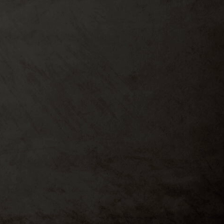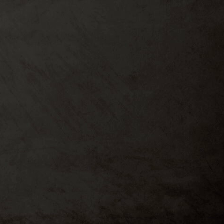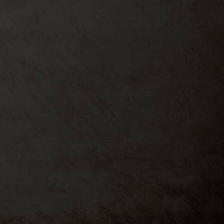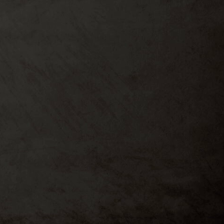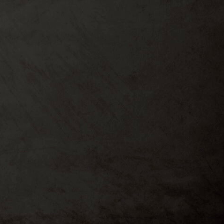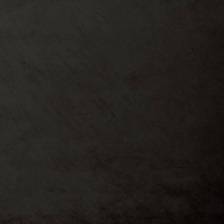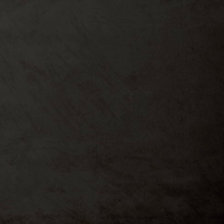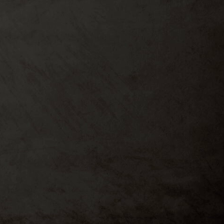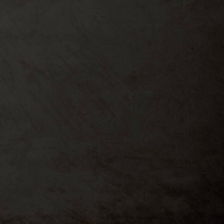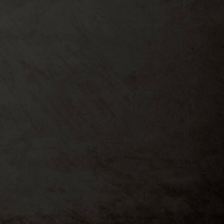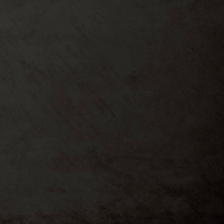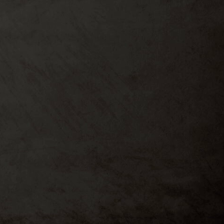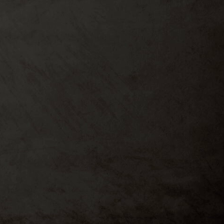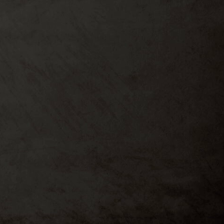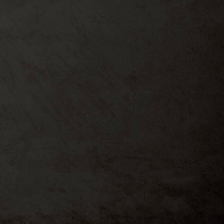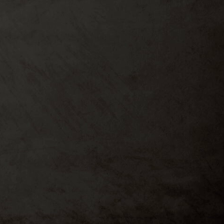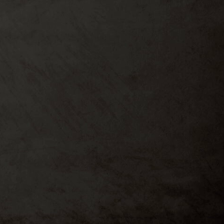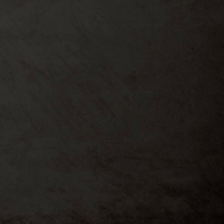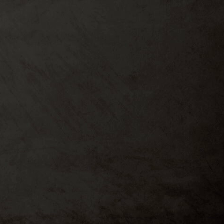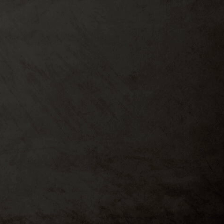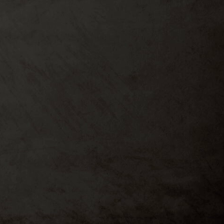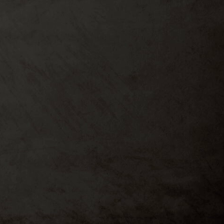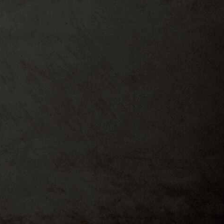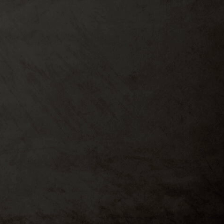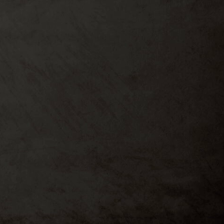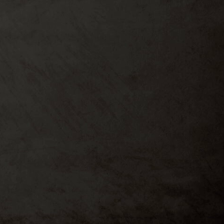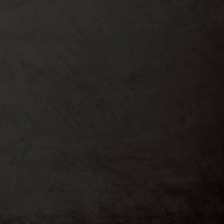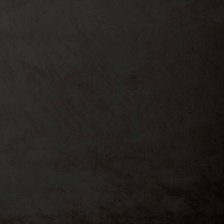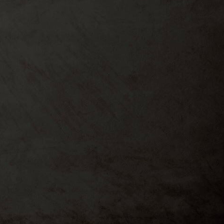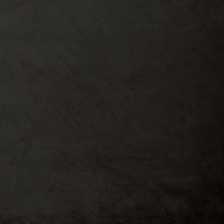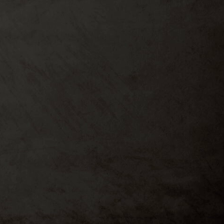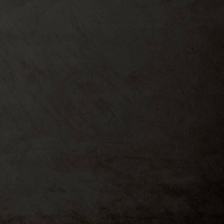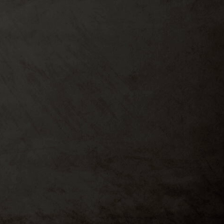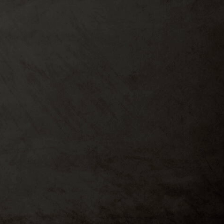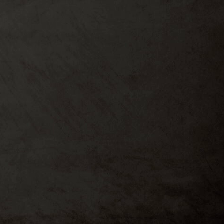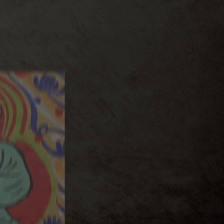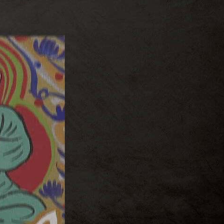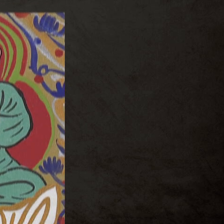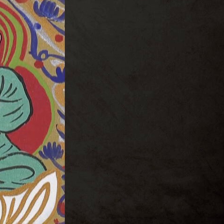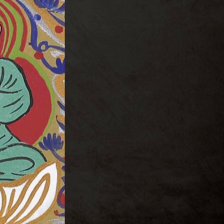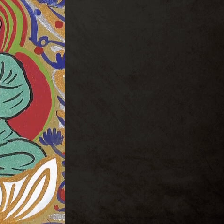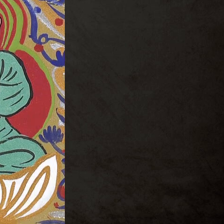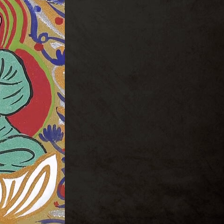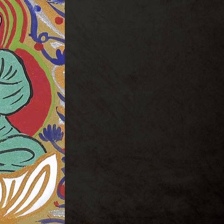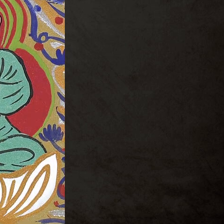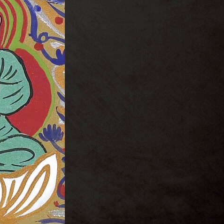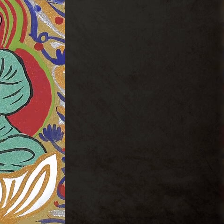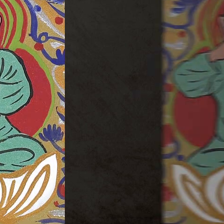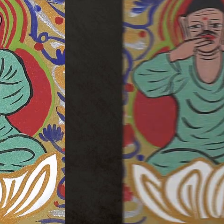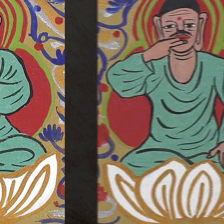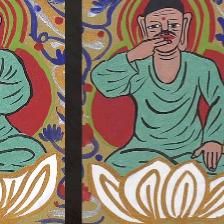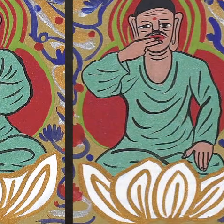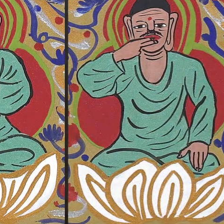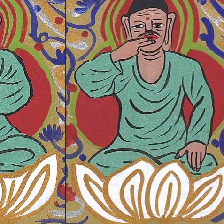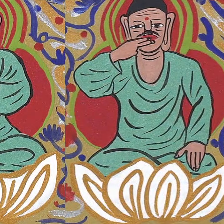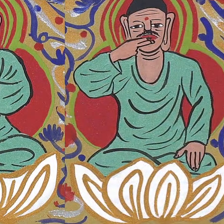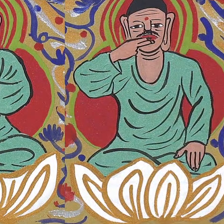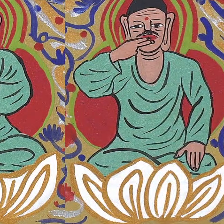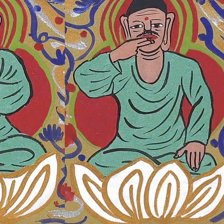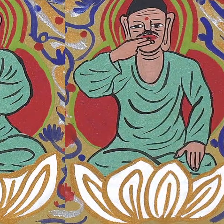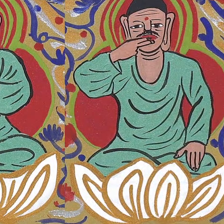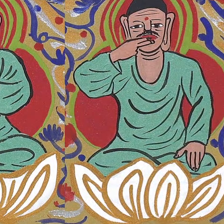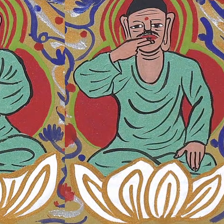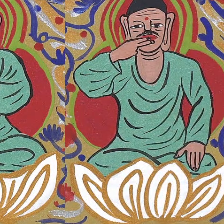깨끗해진다. 그러니 깨끗하고 더러움은 내게 달린 것. 아무도 나를 깨끗하게 해줄